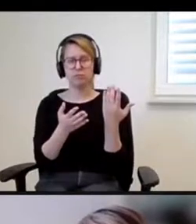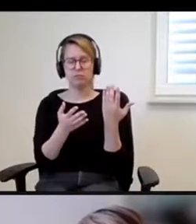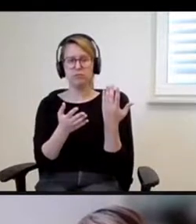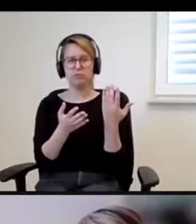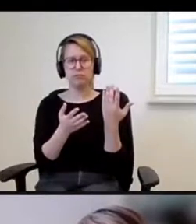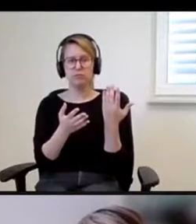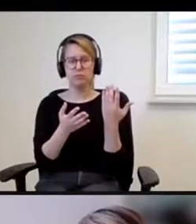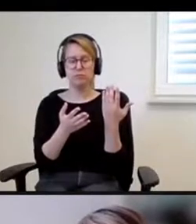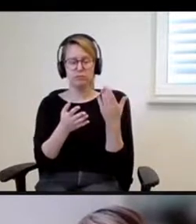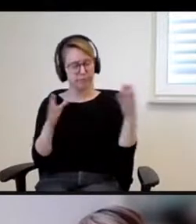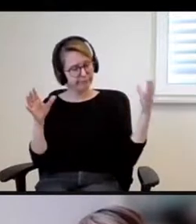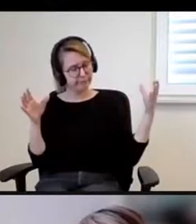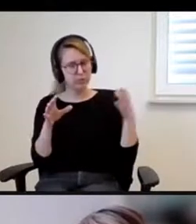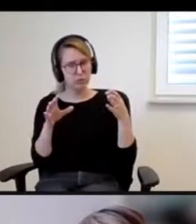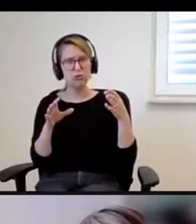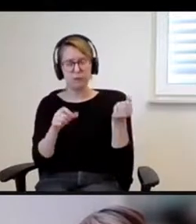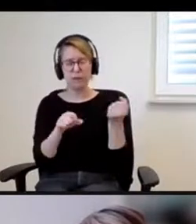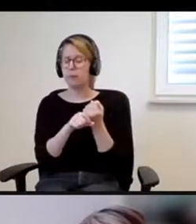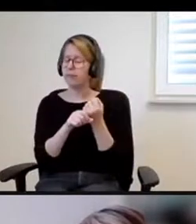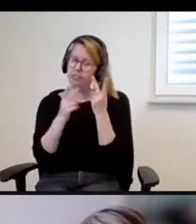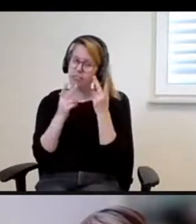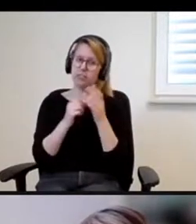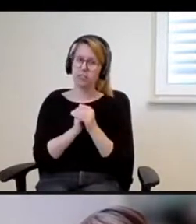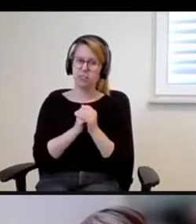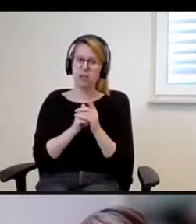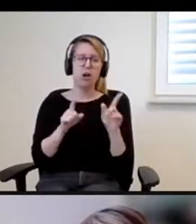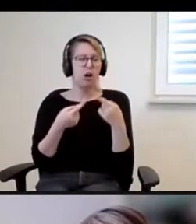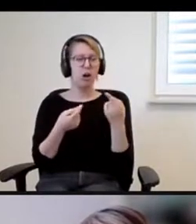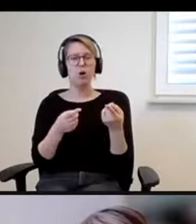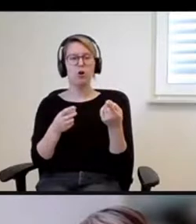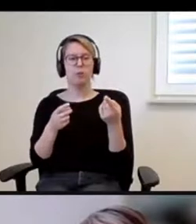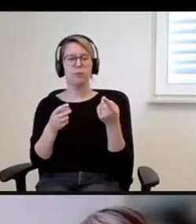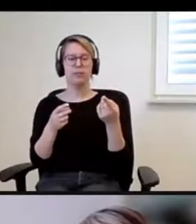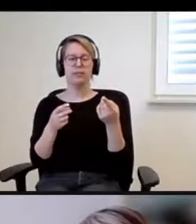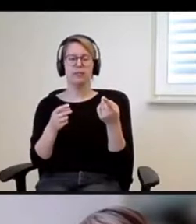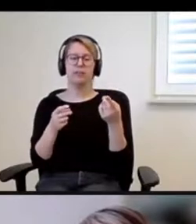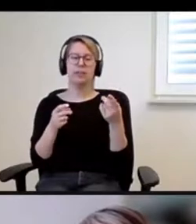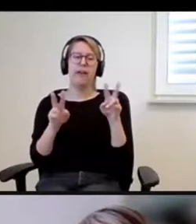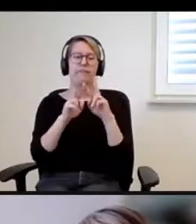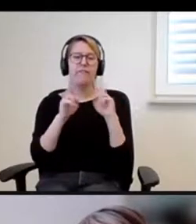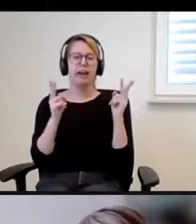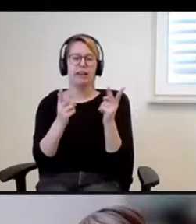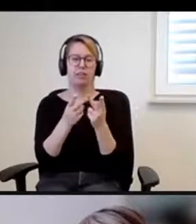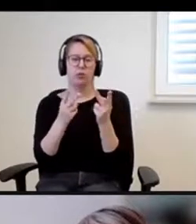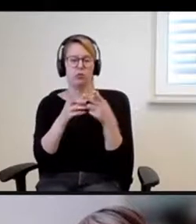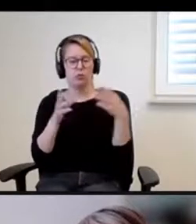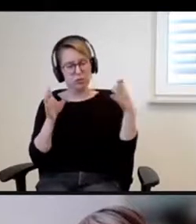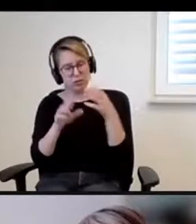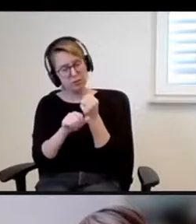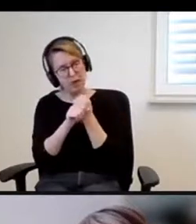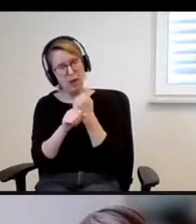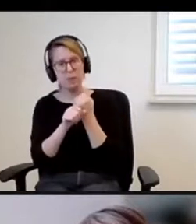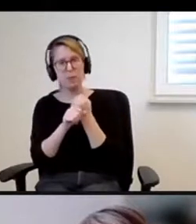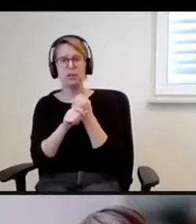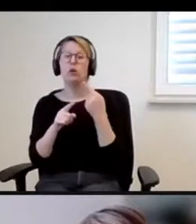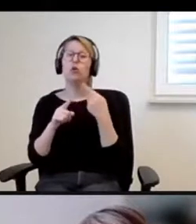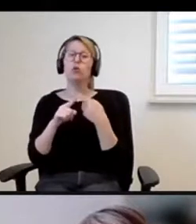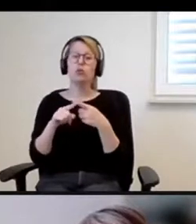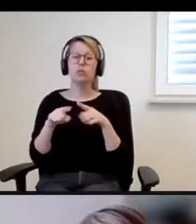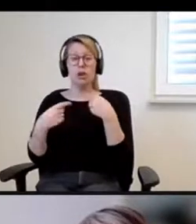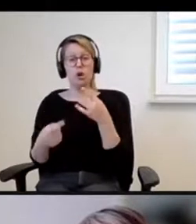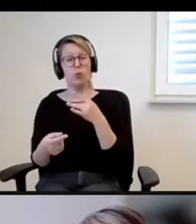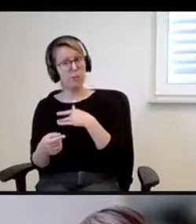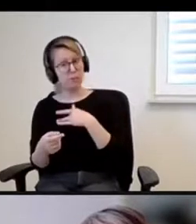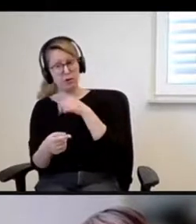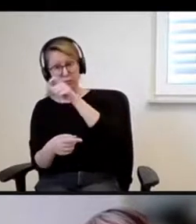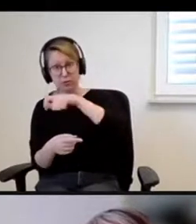avec les associations, mais également les personnes directement concernées. Et donc, ça,